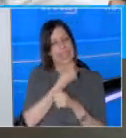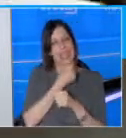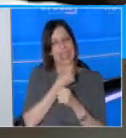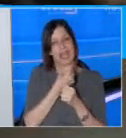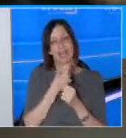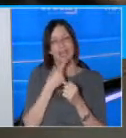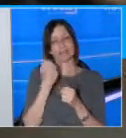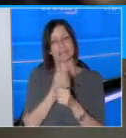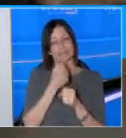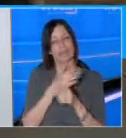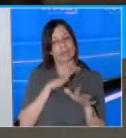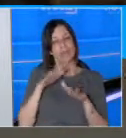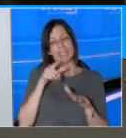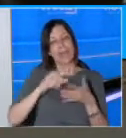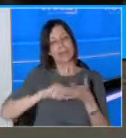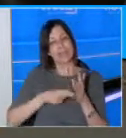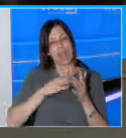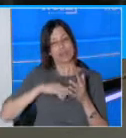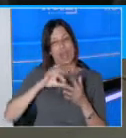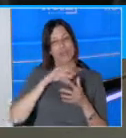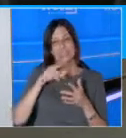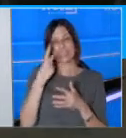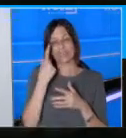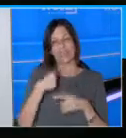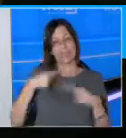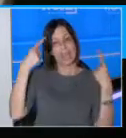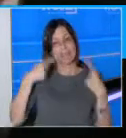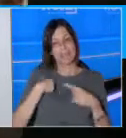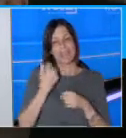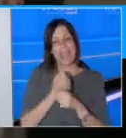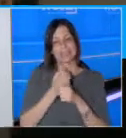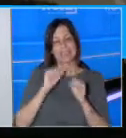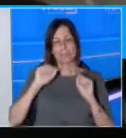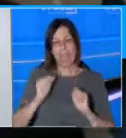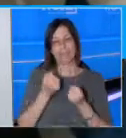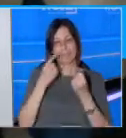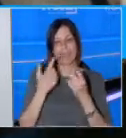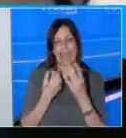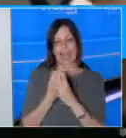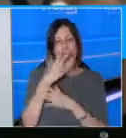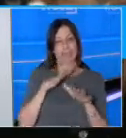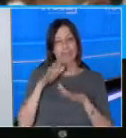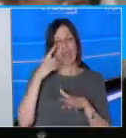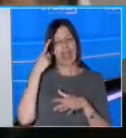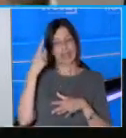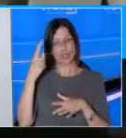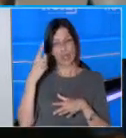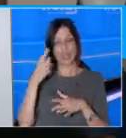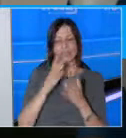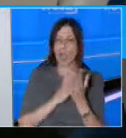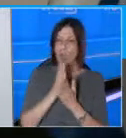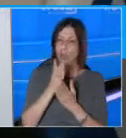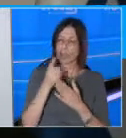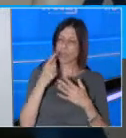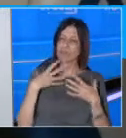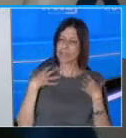הזו מטרתנו. ב-21 ימים, אם נגיע, נעשה כמובן את המאמצים להקים ממשלה הגיונית, הגונה, שתרפא את